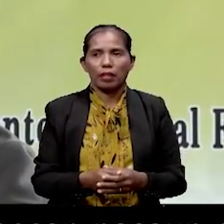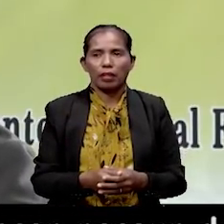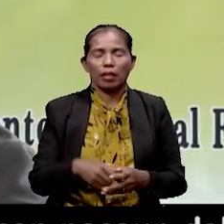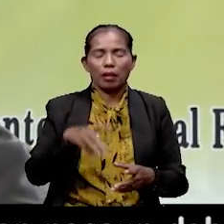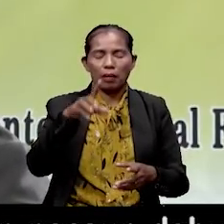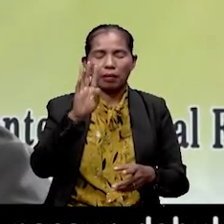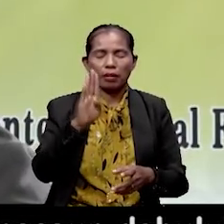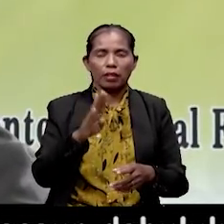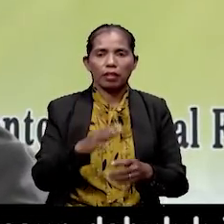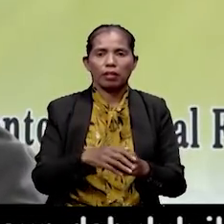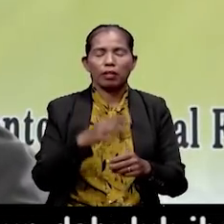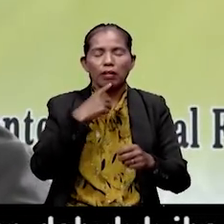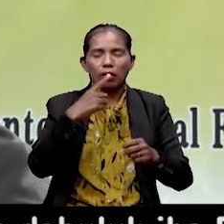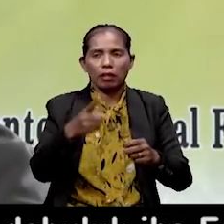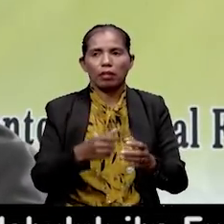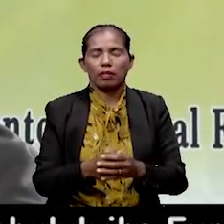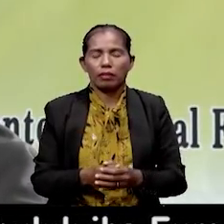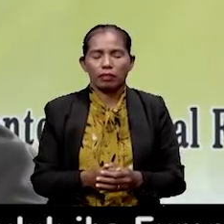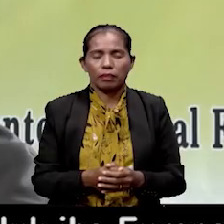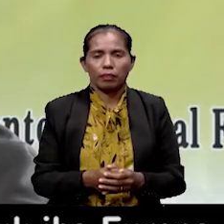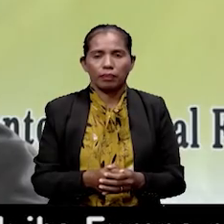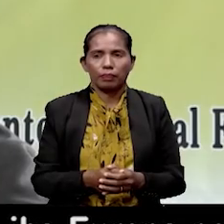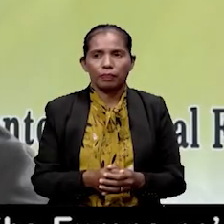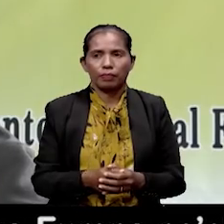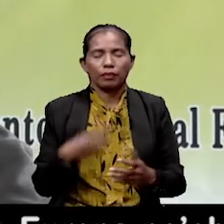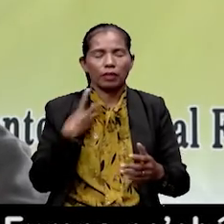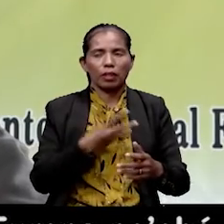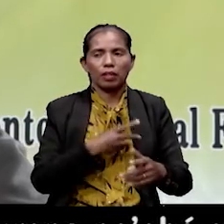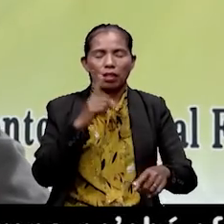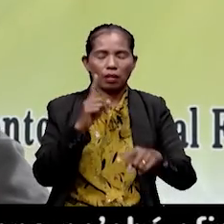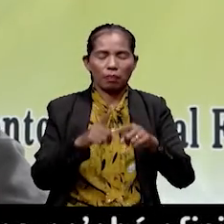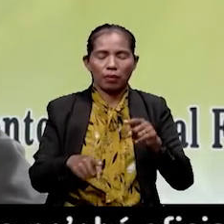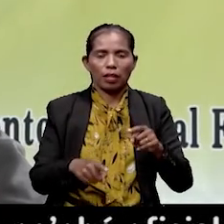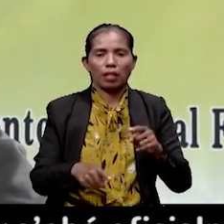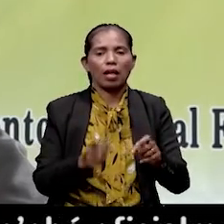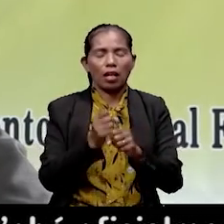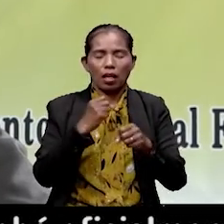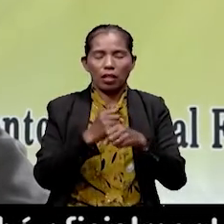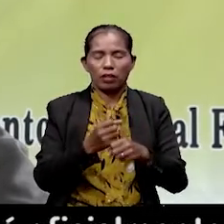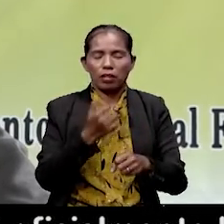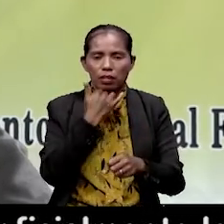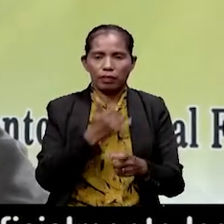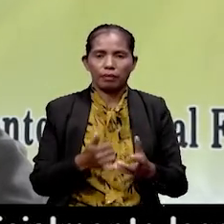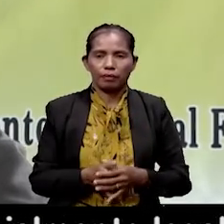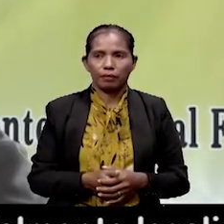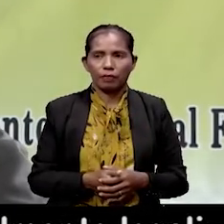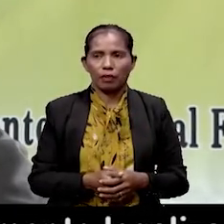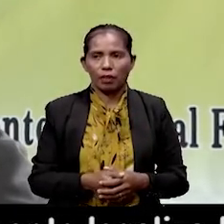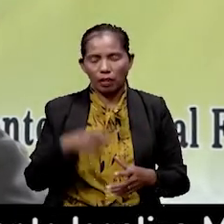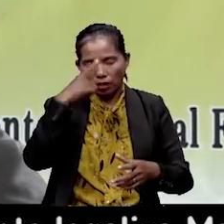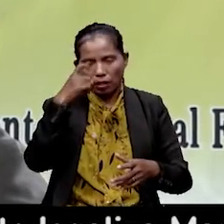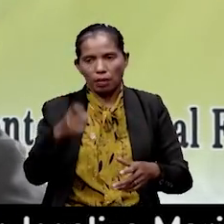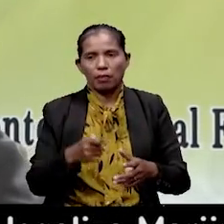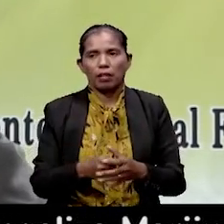mendewakan orang di dalam negara. Itu adalah bela hal buat tidak berhenti sana. Tambah konkista